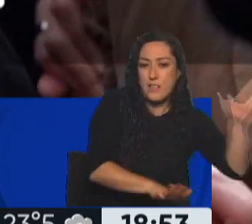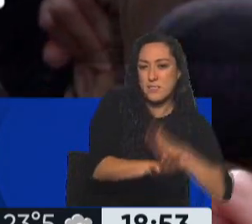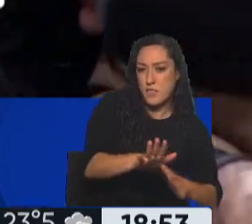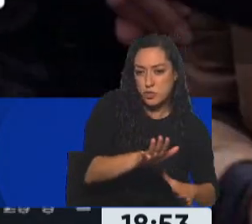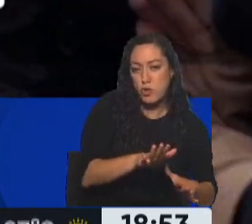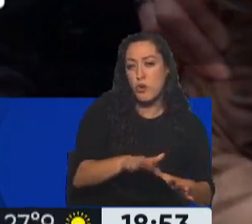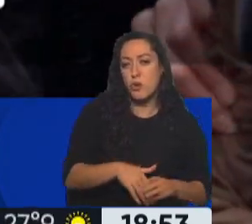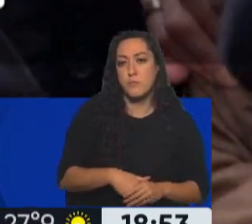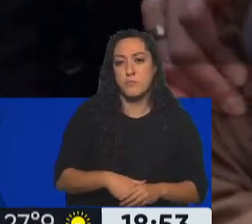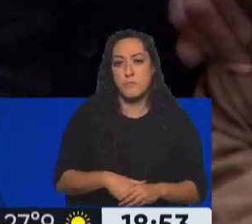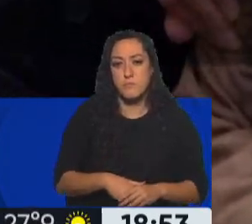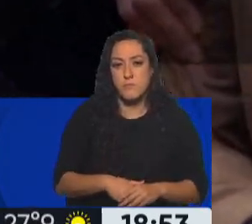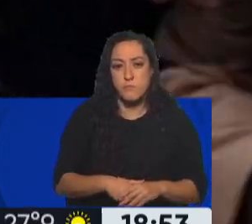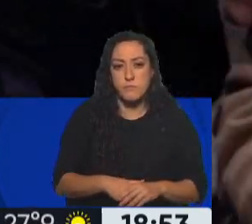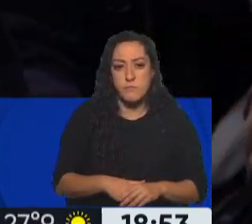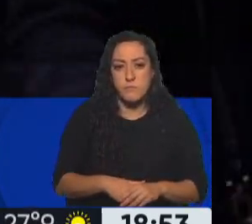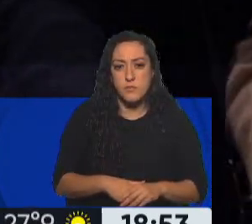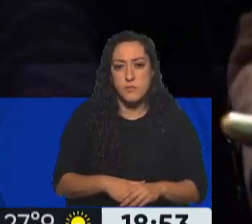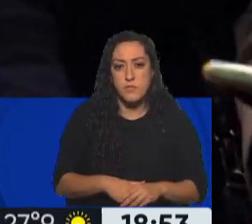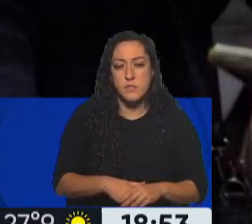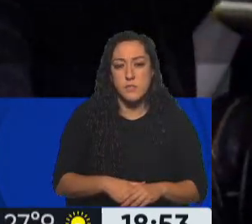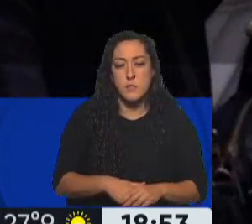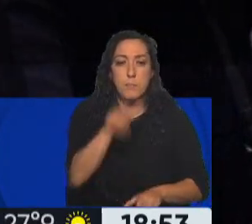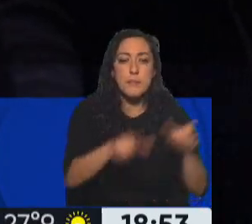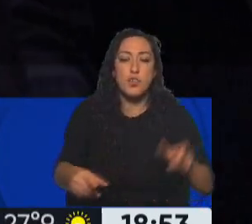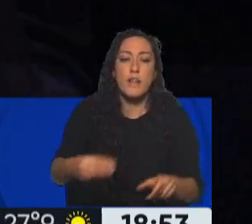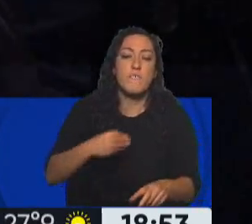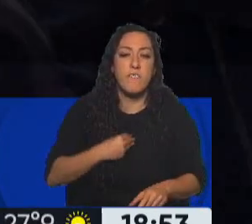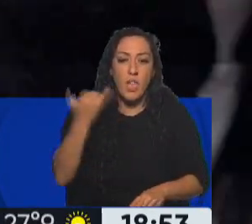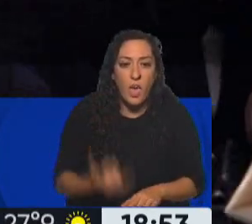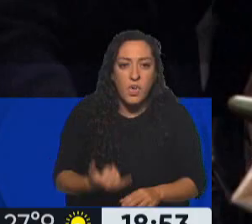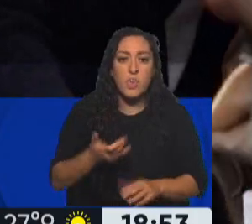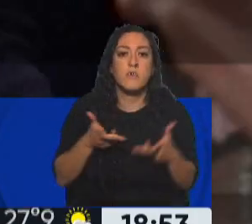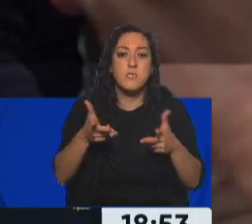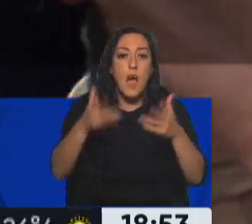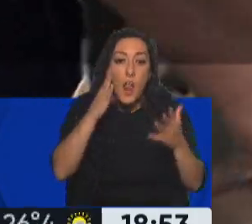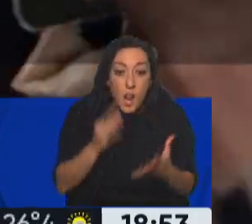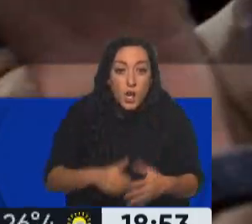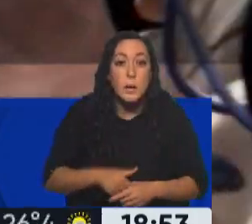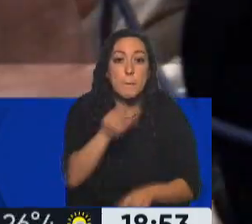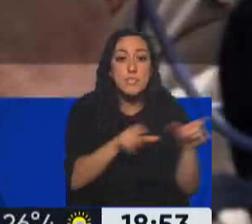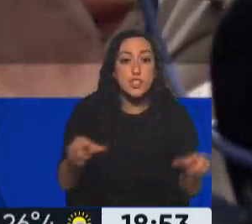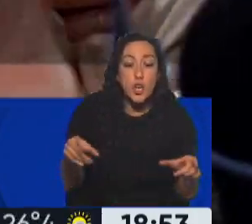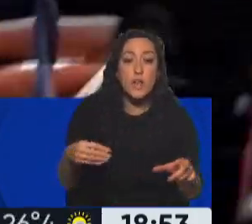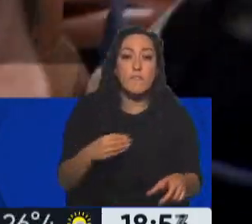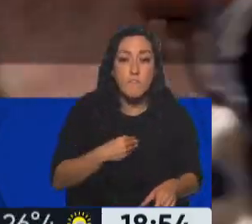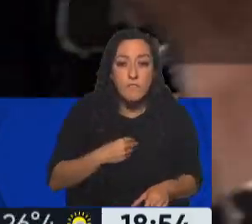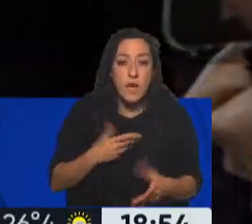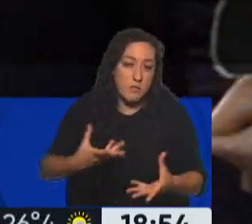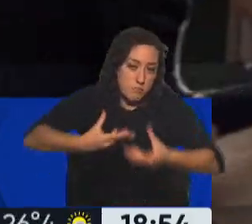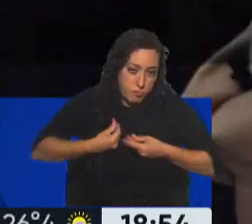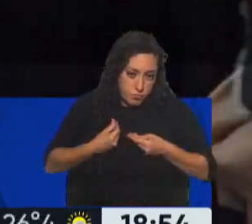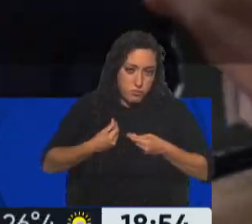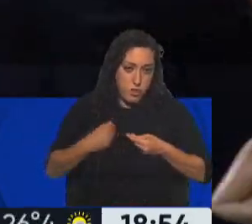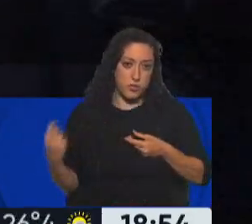parte organizzativa, no? Certo. Qualche parola per il popolo di Dio? Beh, il popolo di Dio ci accompagni, noi non